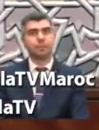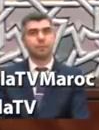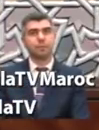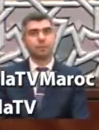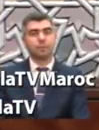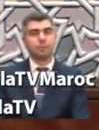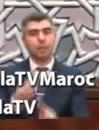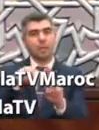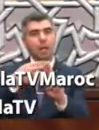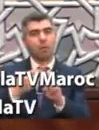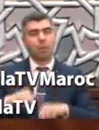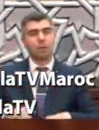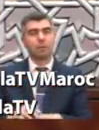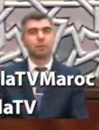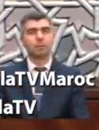رد سيد الوزير.